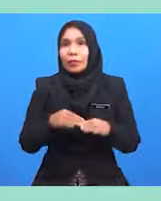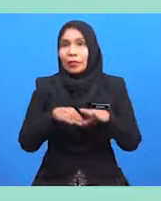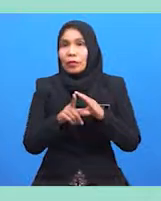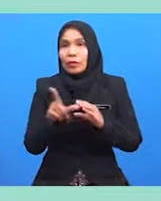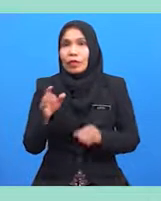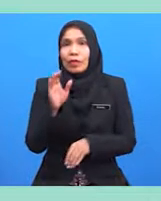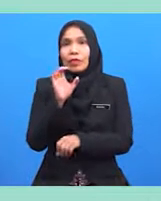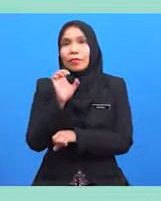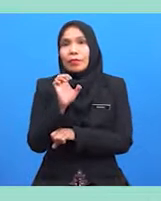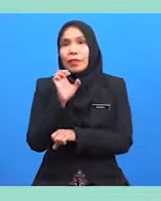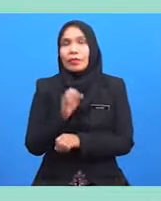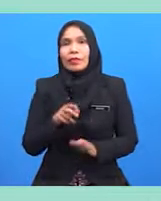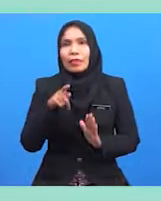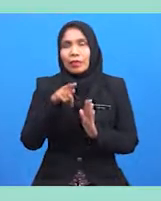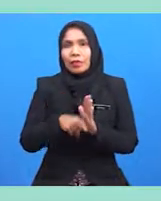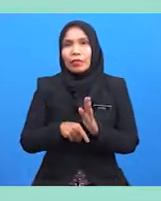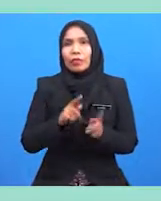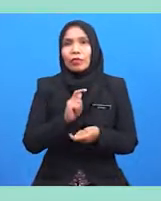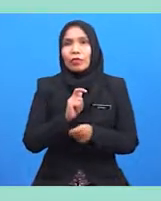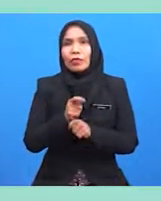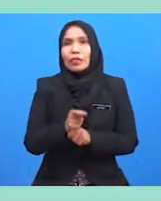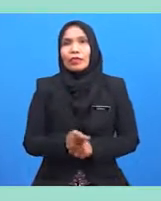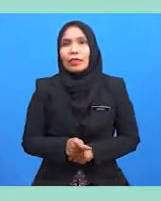dan rizab kumpulan wang antarabangsa.